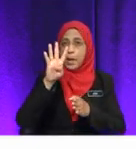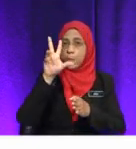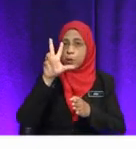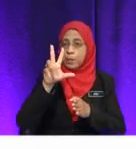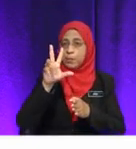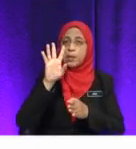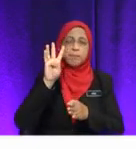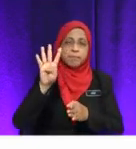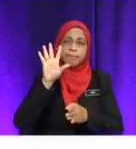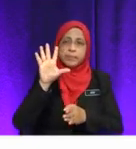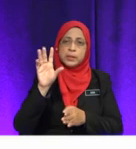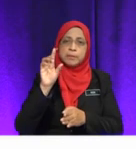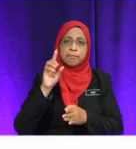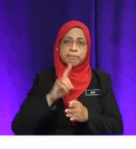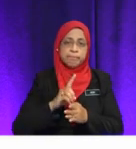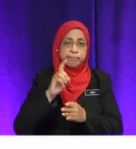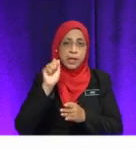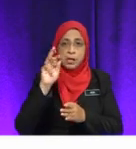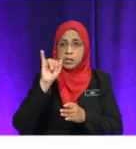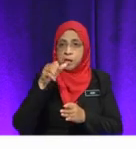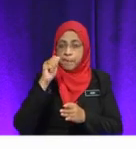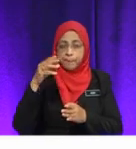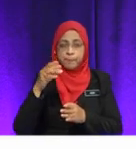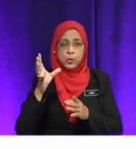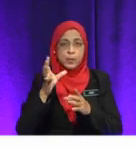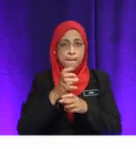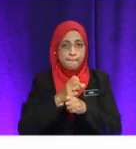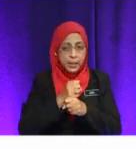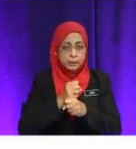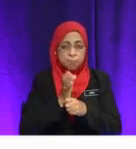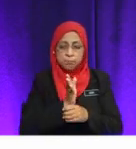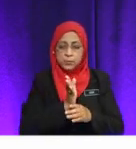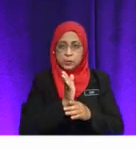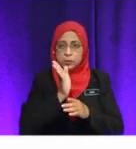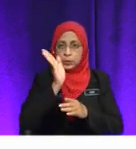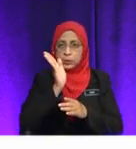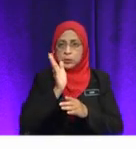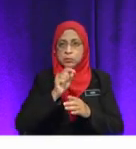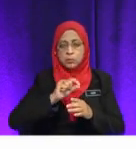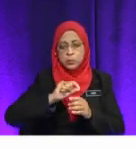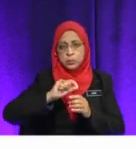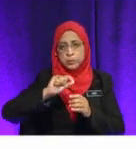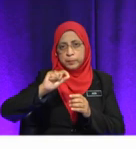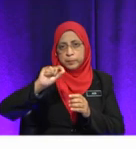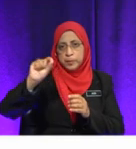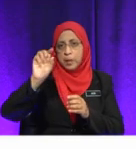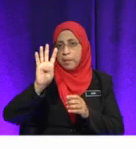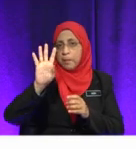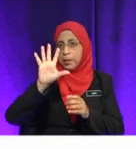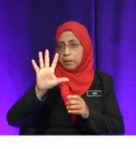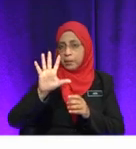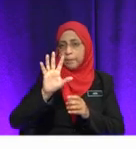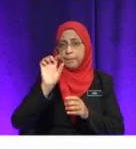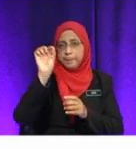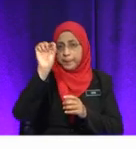untuk mendapatkan Sisi yang sempurna Oke lebih tepat jadi seperti mana contoh